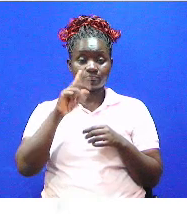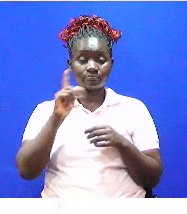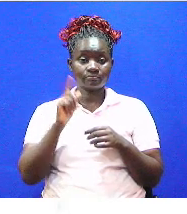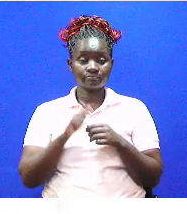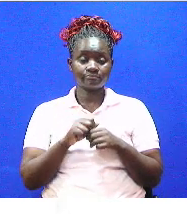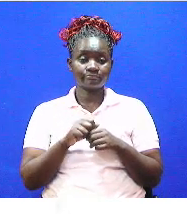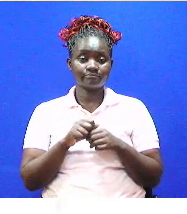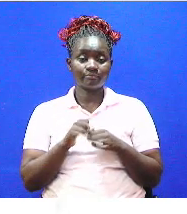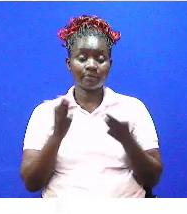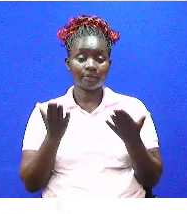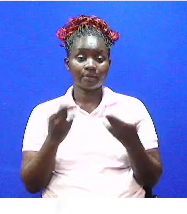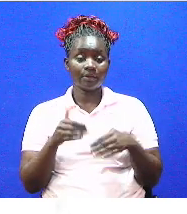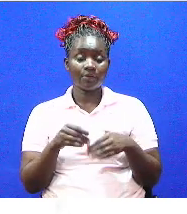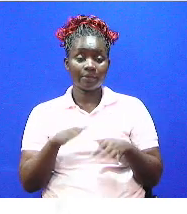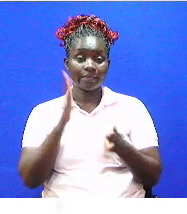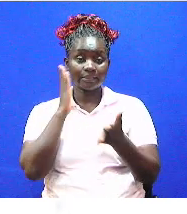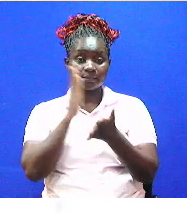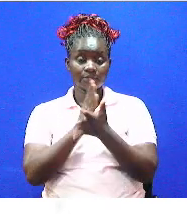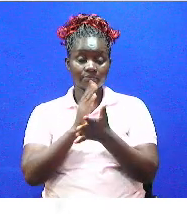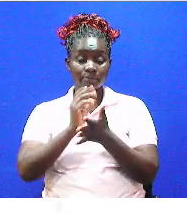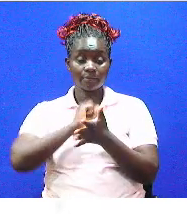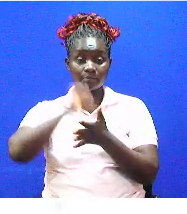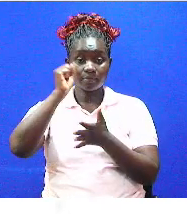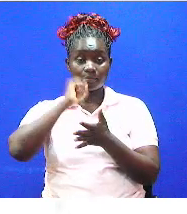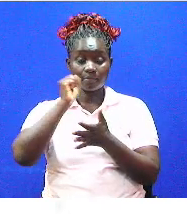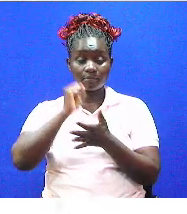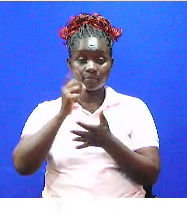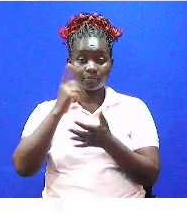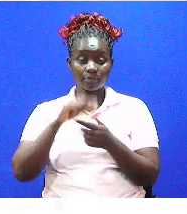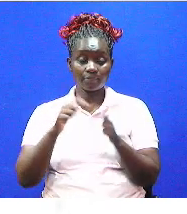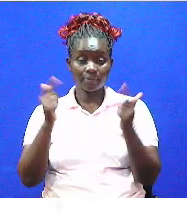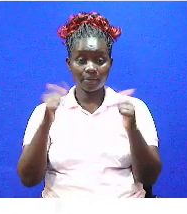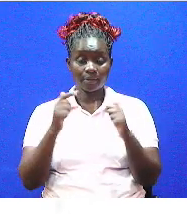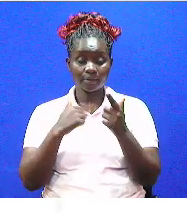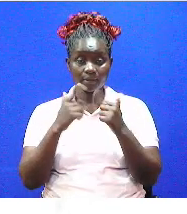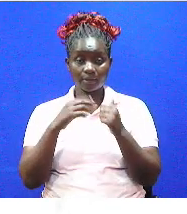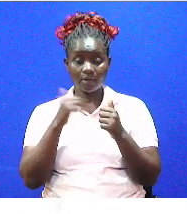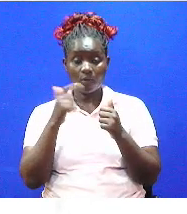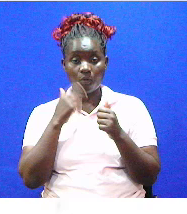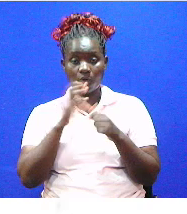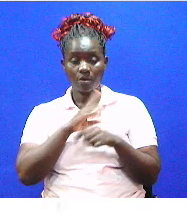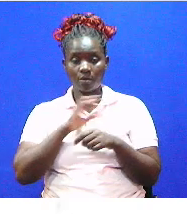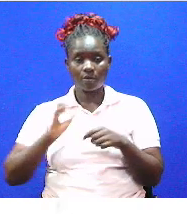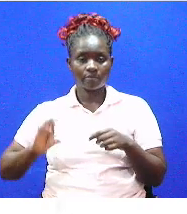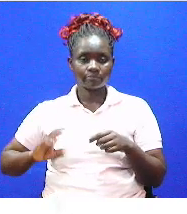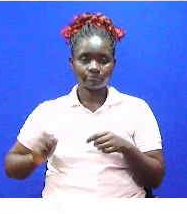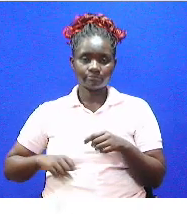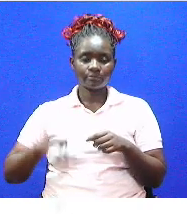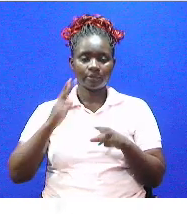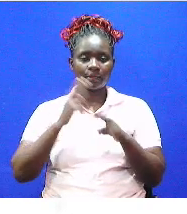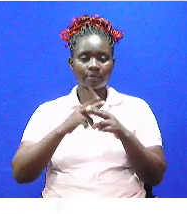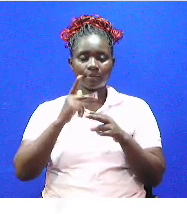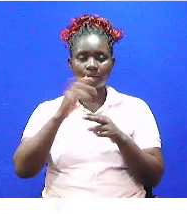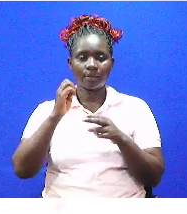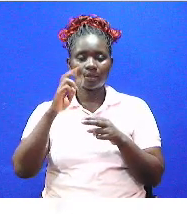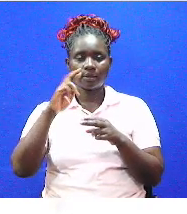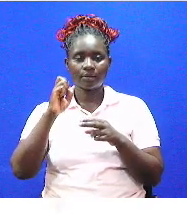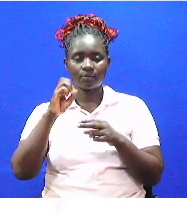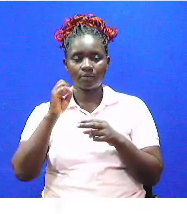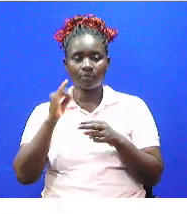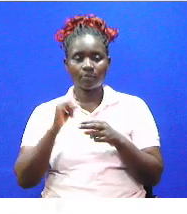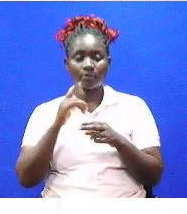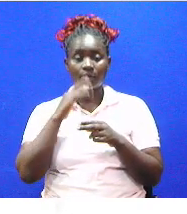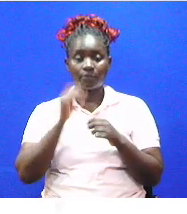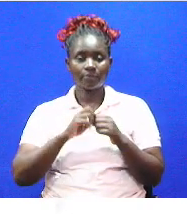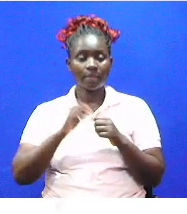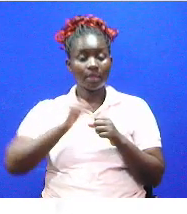segigua ni governor wa atene ni ya kurobe kana uko asiri tukuli ya lera kulenga na numu nya kiro bubu ya kiamme kikiro sio ndia kini gata viruna ogote ni kukurobe kana